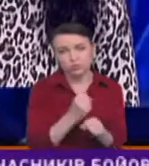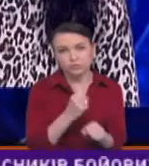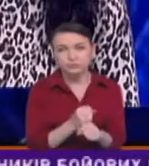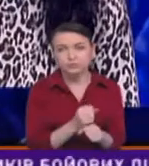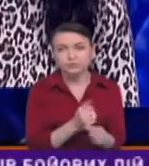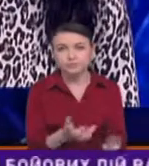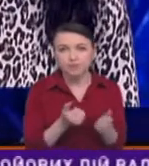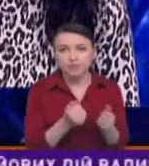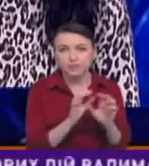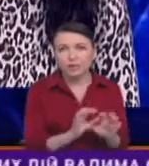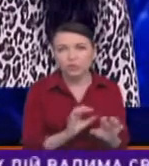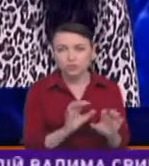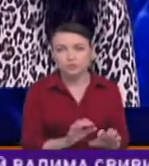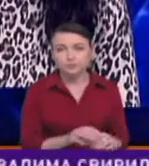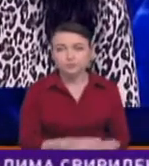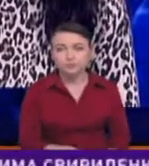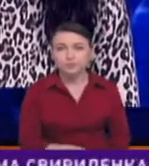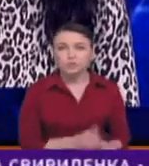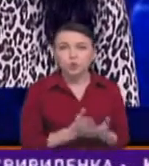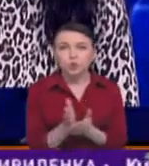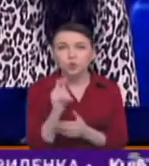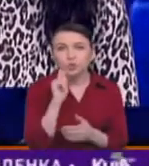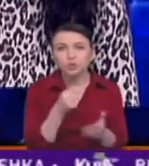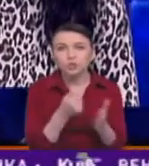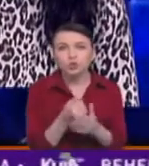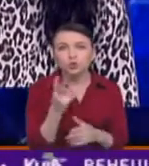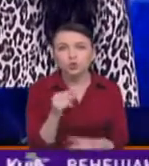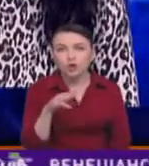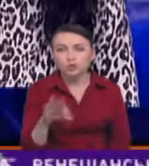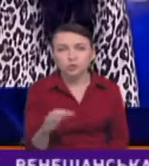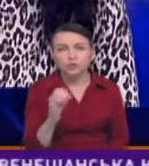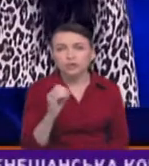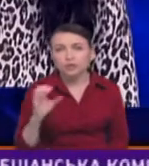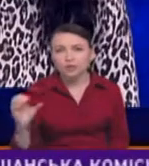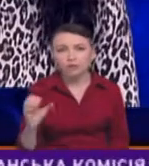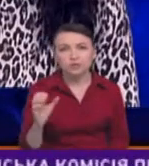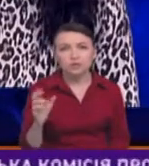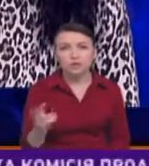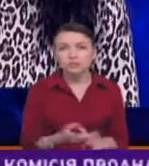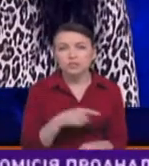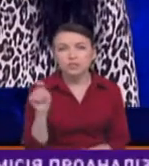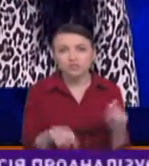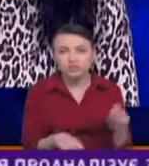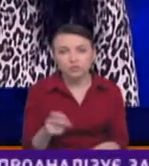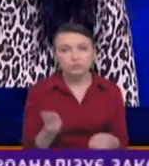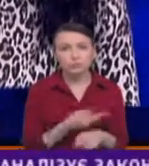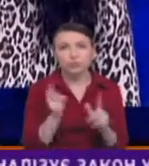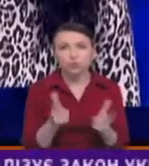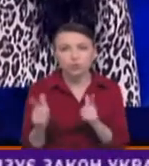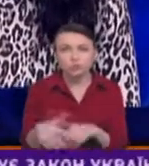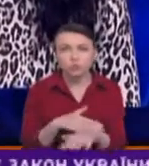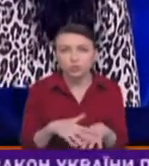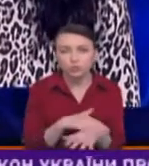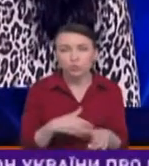України до рух України до НАТО і Європейського Союзу, тобто без референдуму, без згоди на це народу.